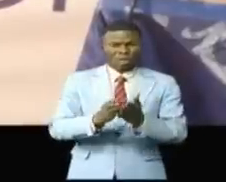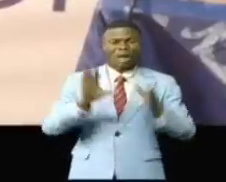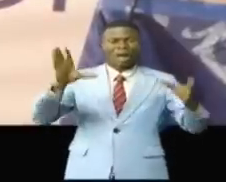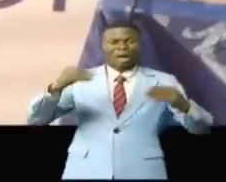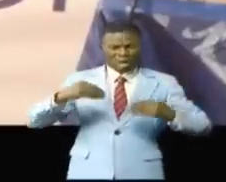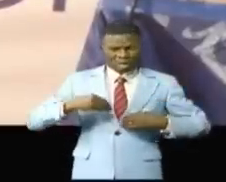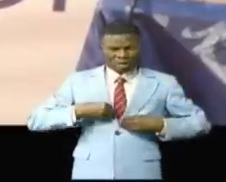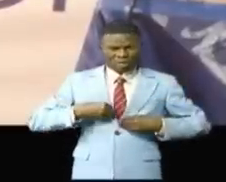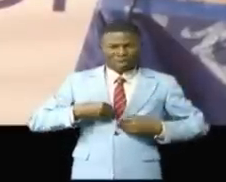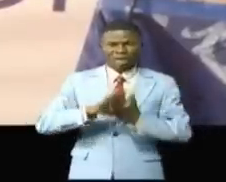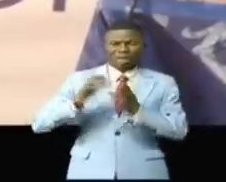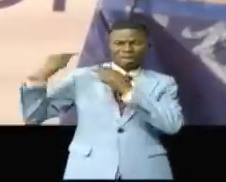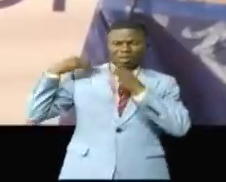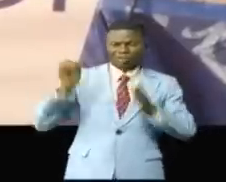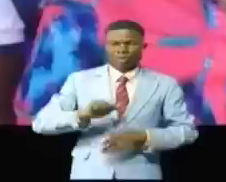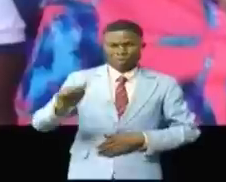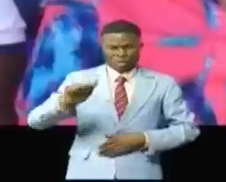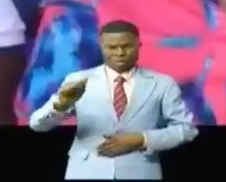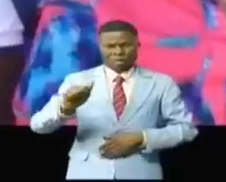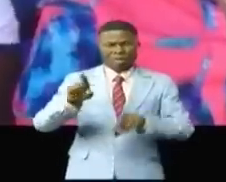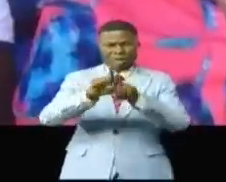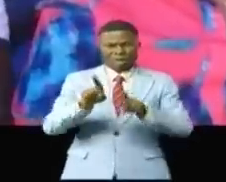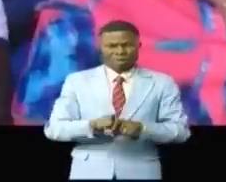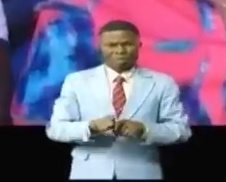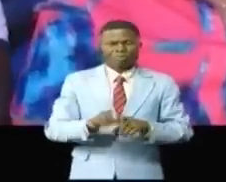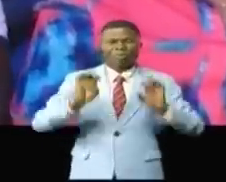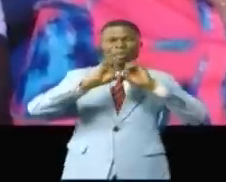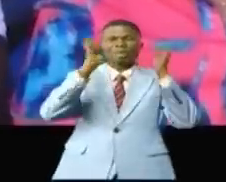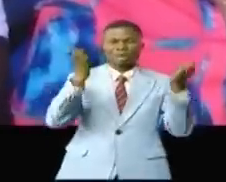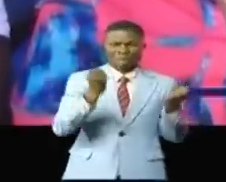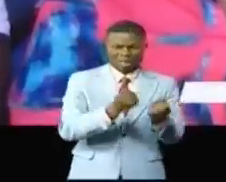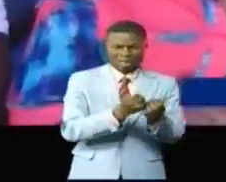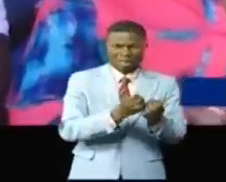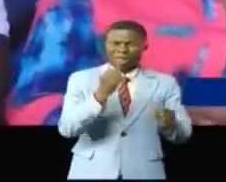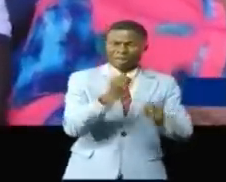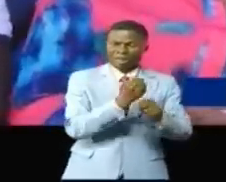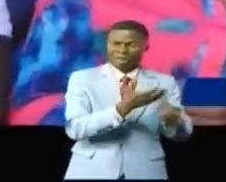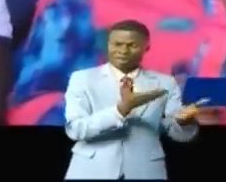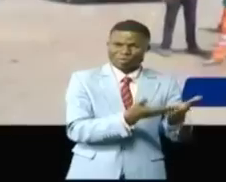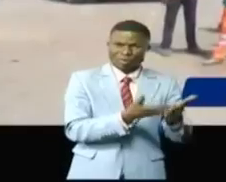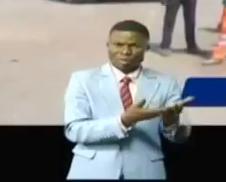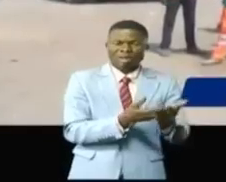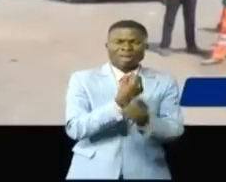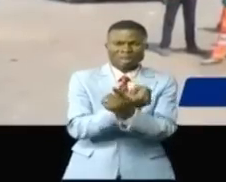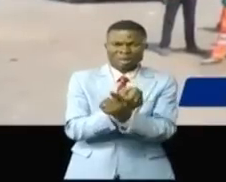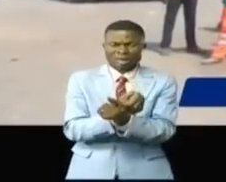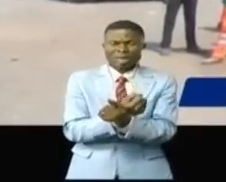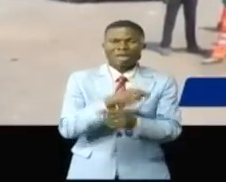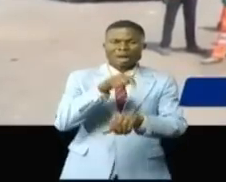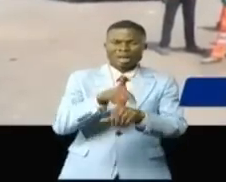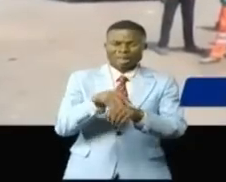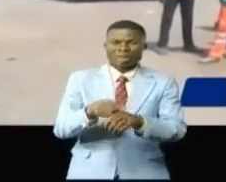s'approprier de ces ouvrages et l'entreprise attributaire de respecter les délais